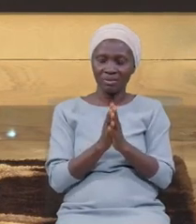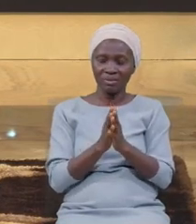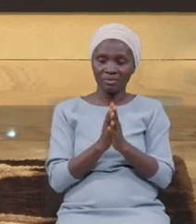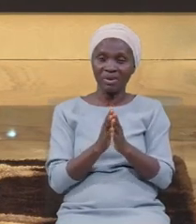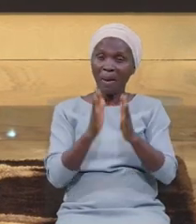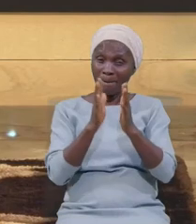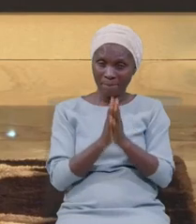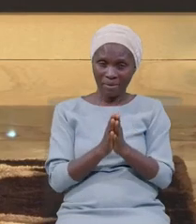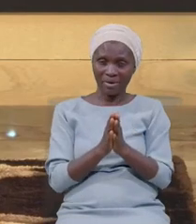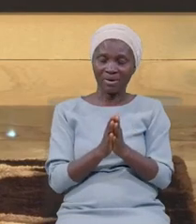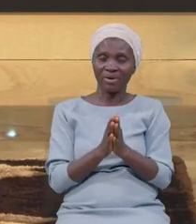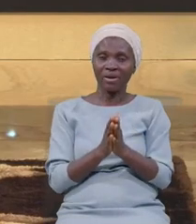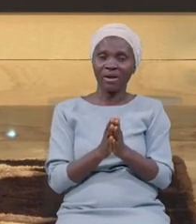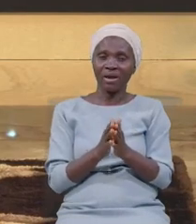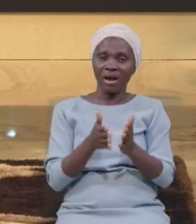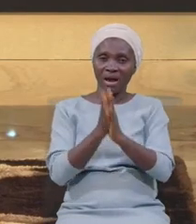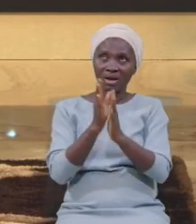vous.